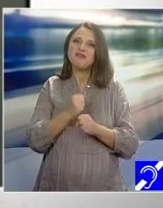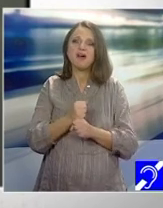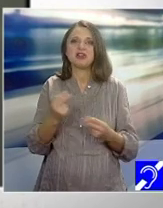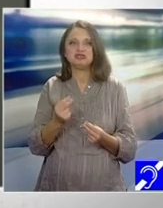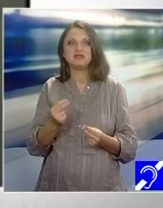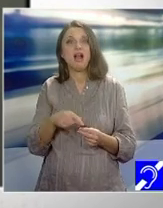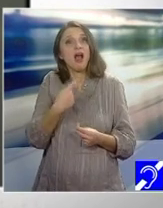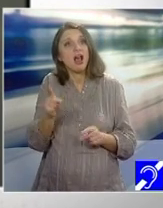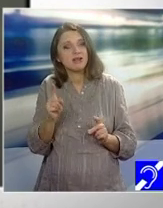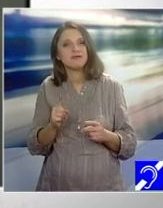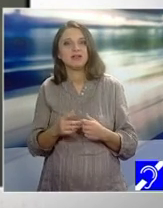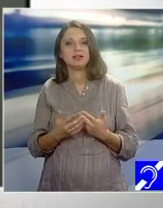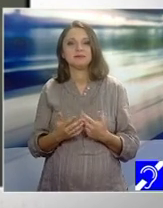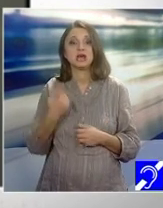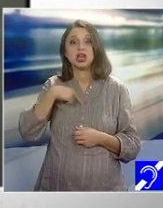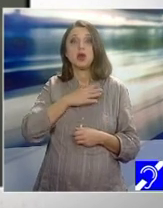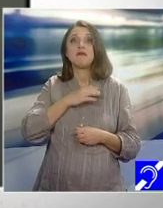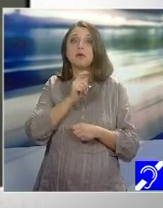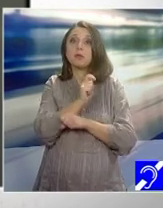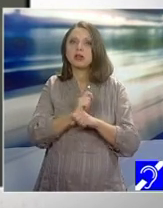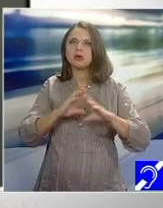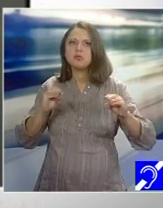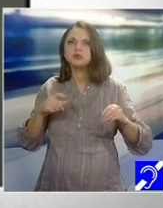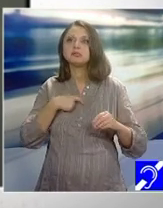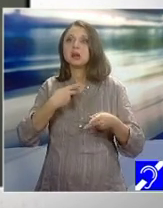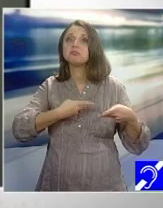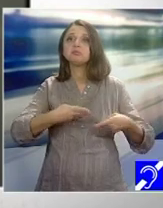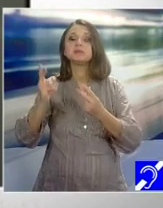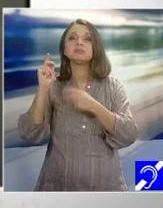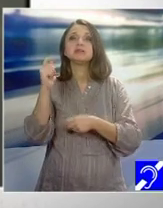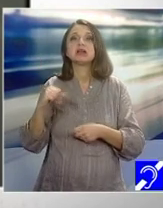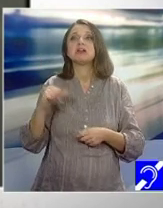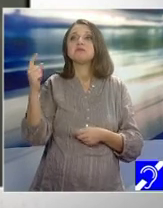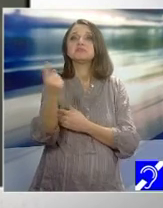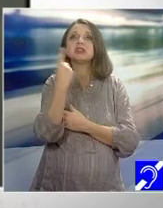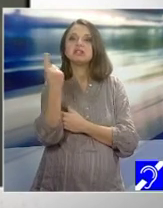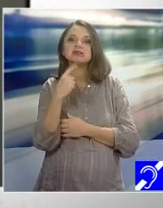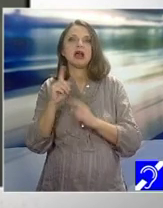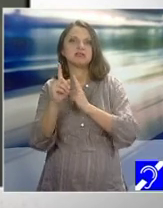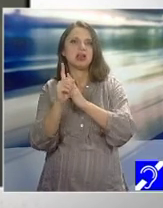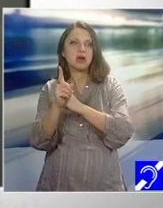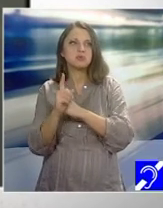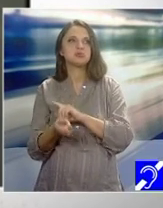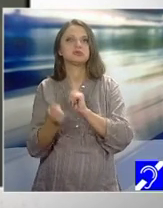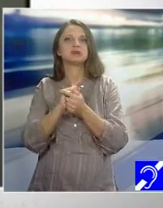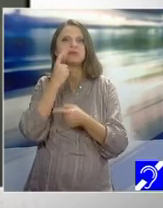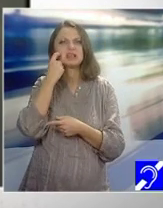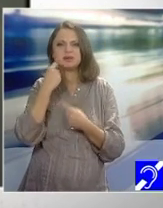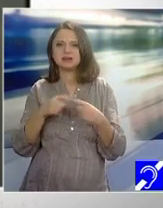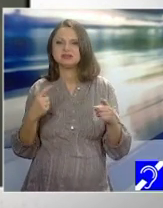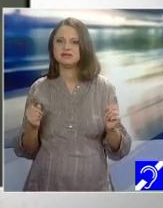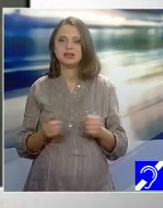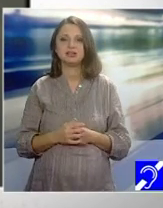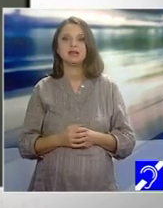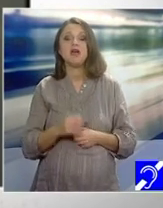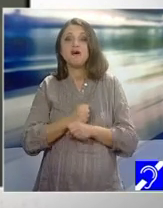proiecte în care îi putem trimite în străinătate, la schimburi de tineri, la traininguri. E foarte greu